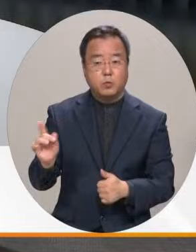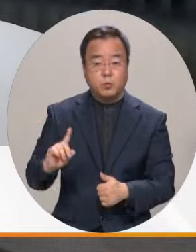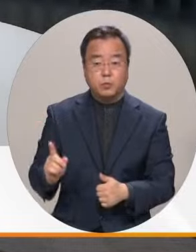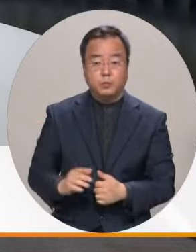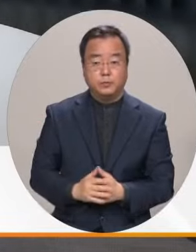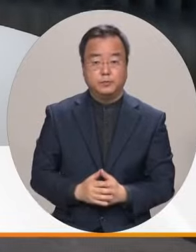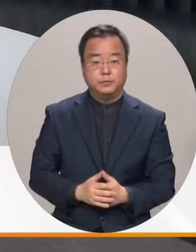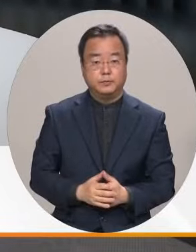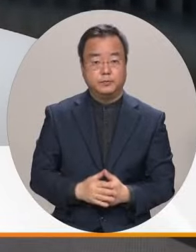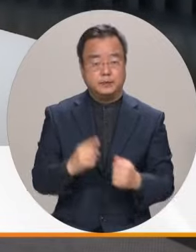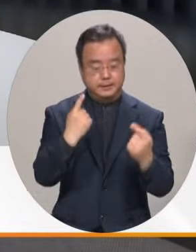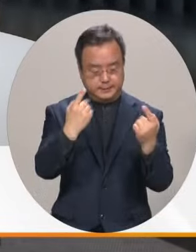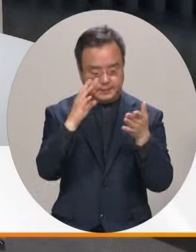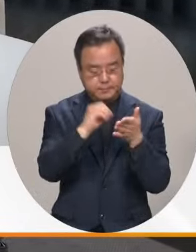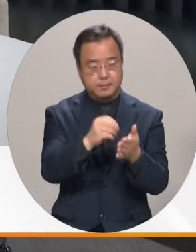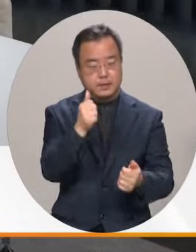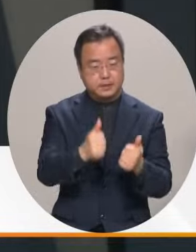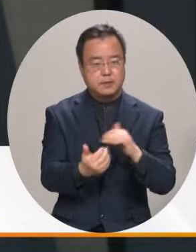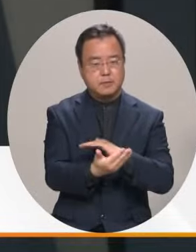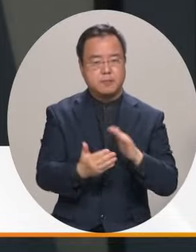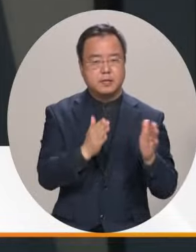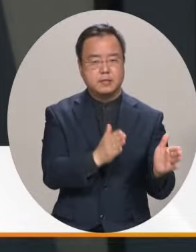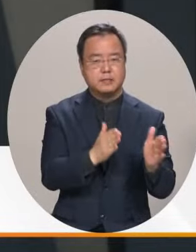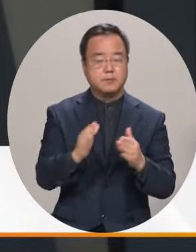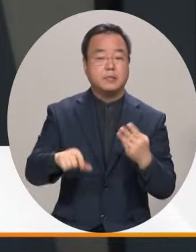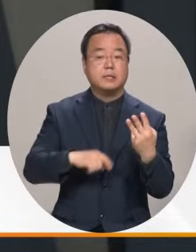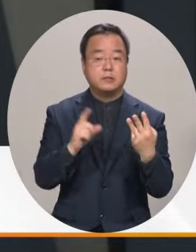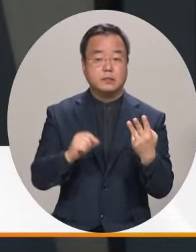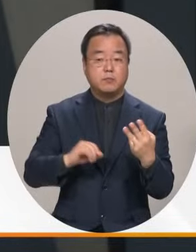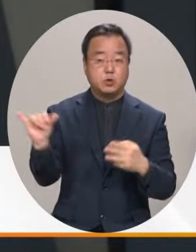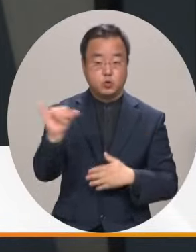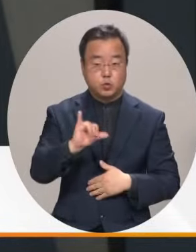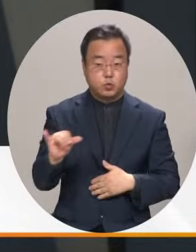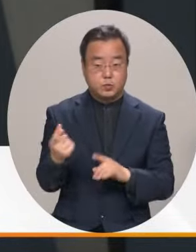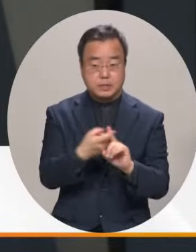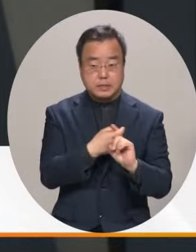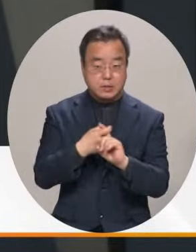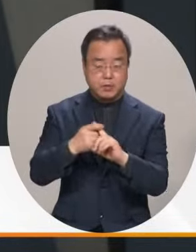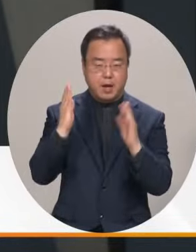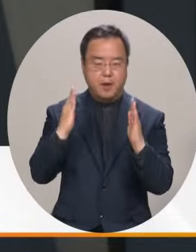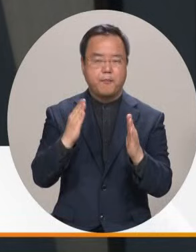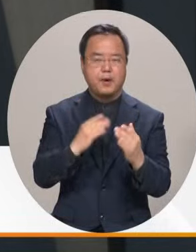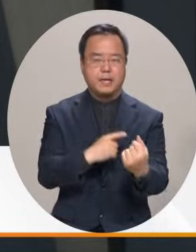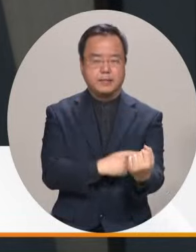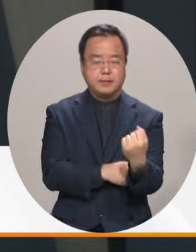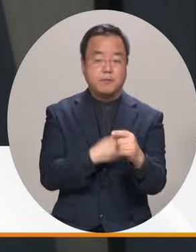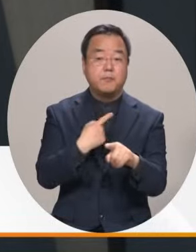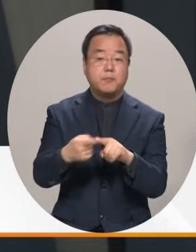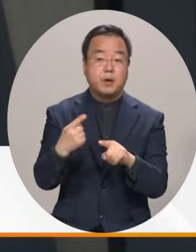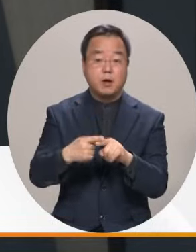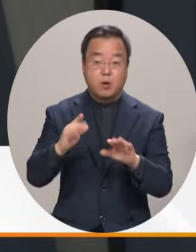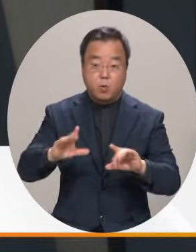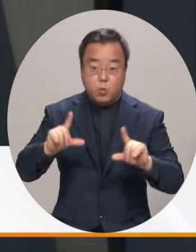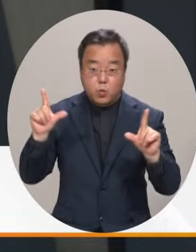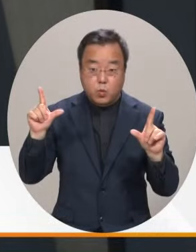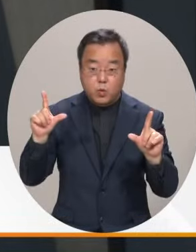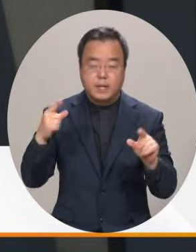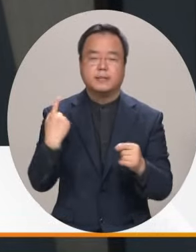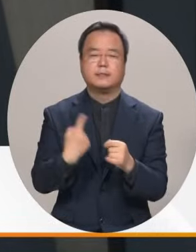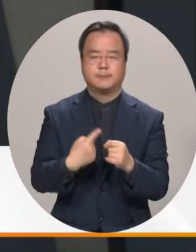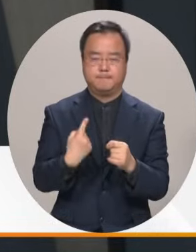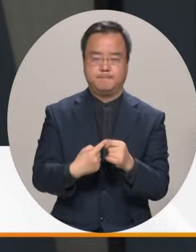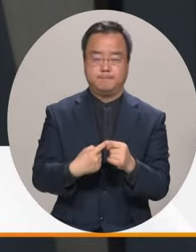맞습니다 예 대학수학 능력 시험 대비 3월 전국 연합 학력 평가는 올해 처음 처음 치르게 되는 모의고사